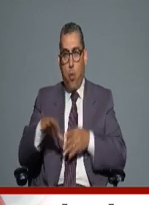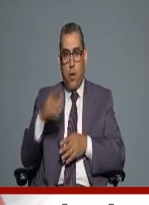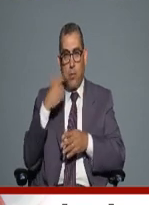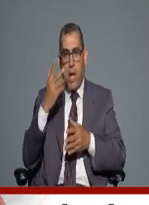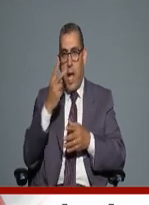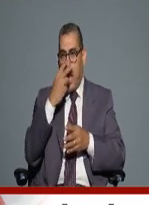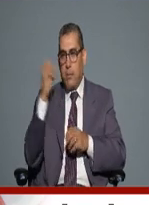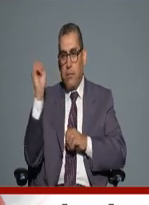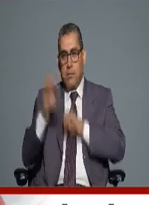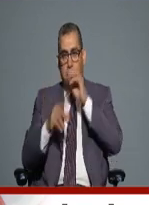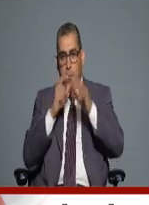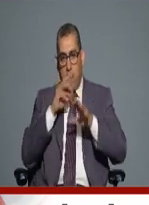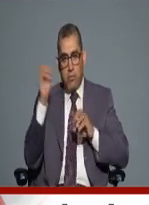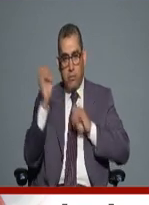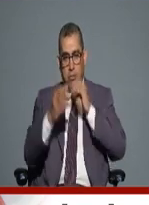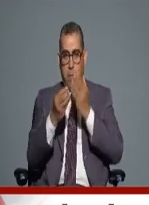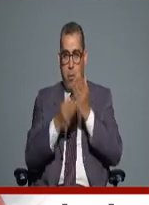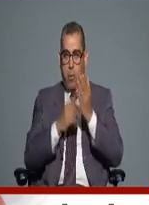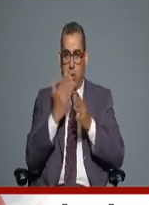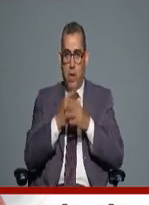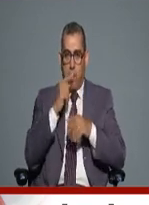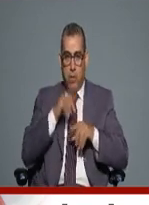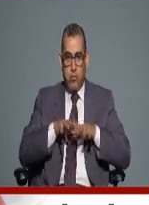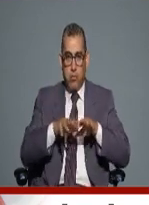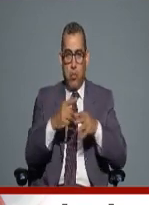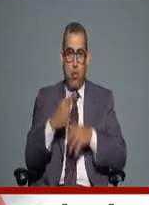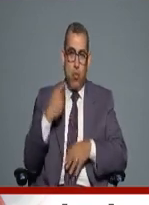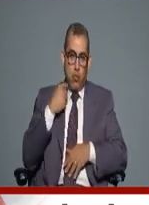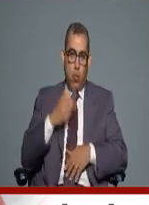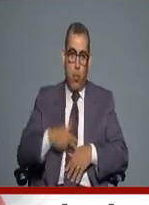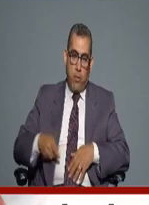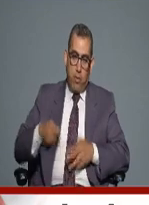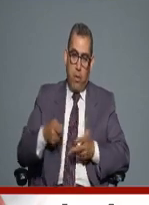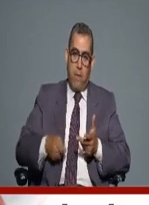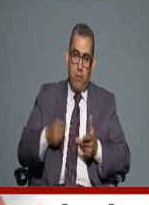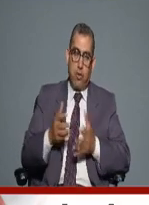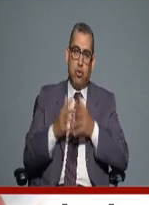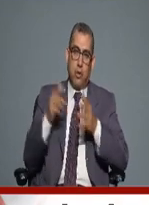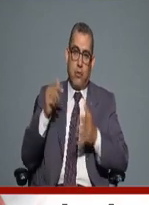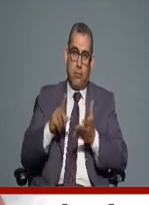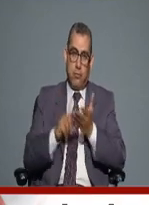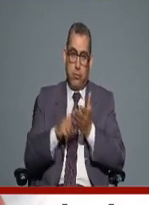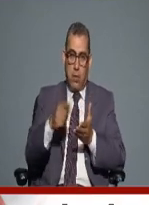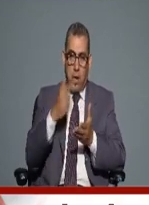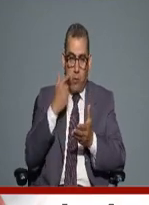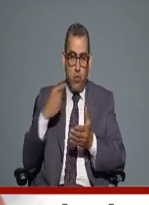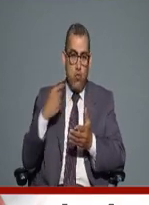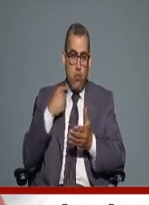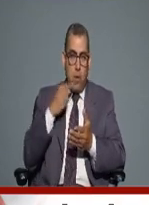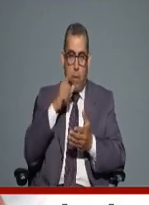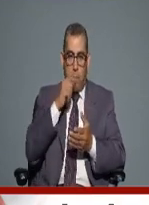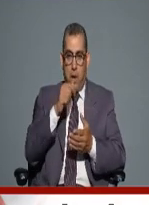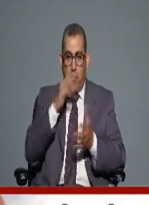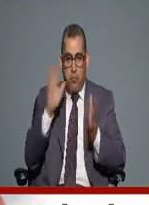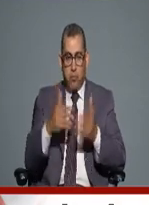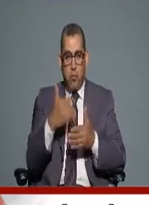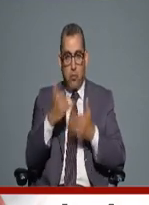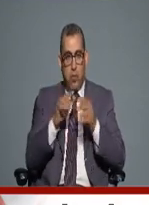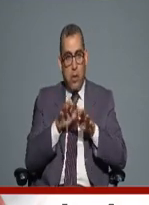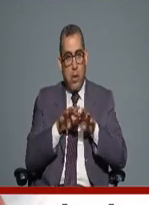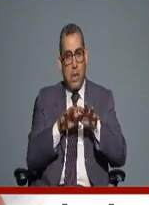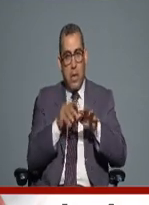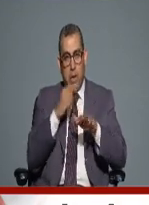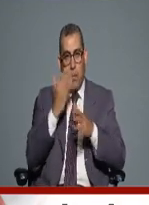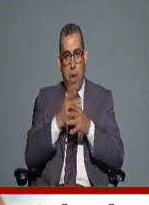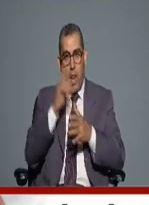أي قمامة في المجاري المائية. الحقيقة بيكلف الدولة كتير قوي وبيأثر على جودة المية كمان، وعشان كده لازم